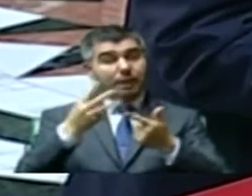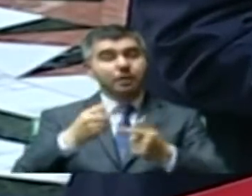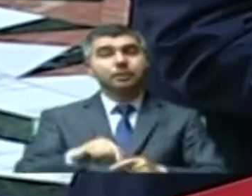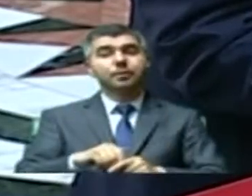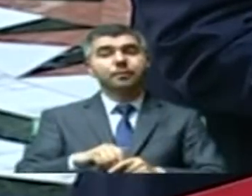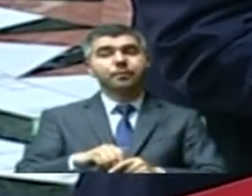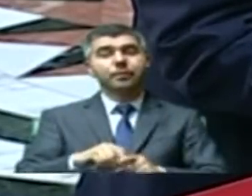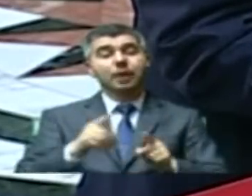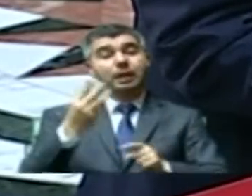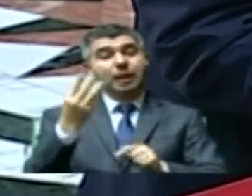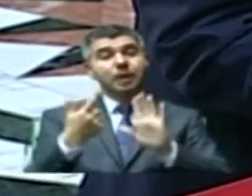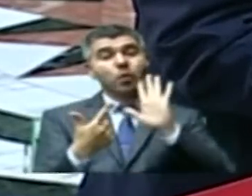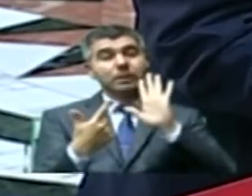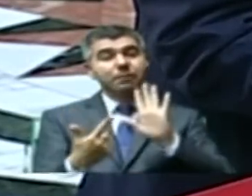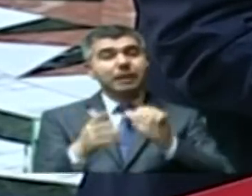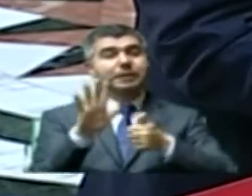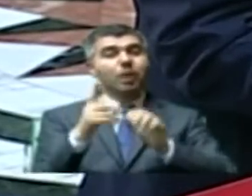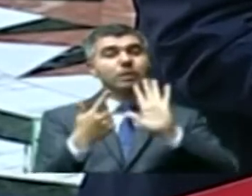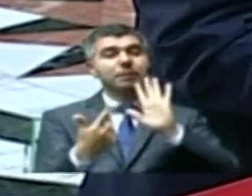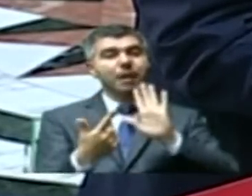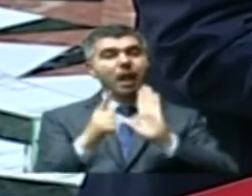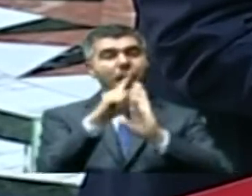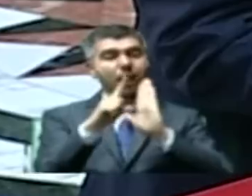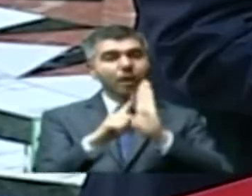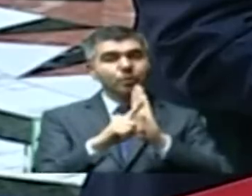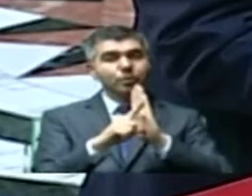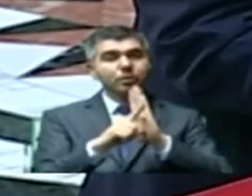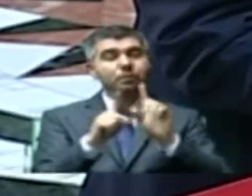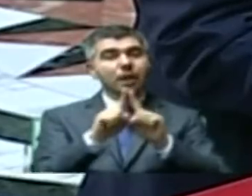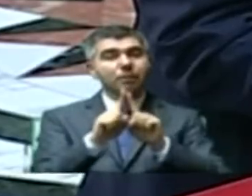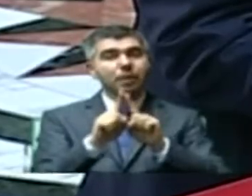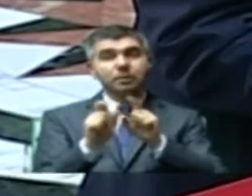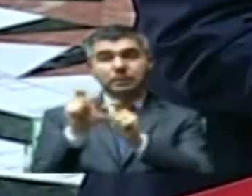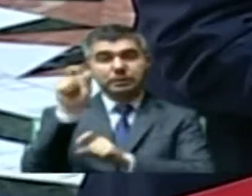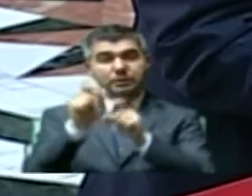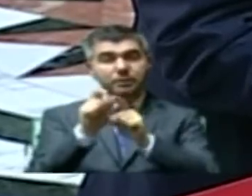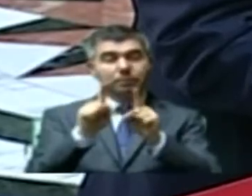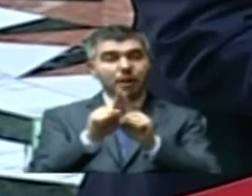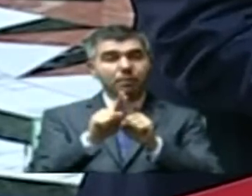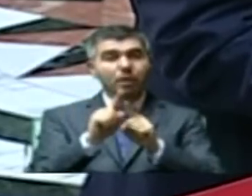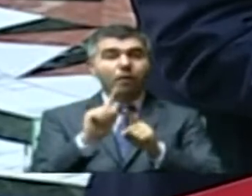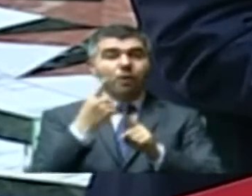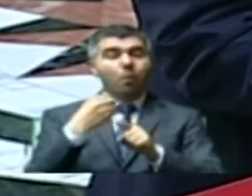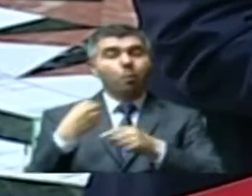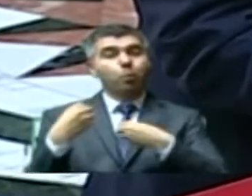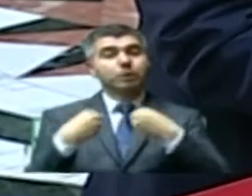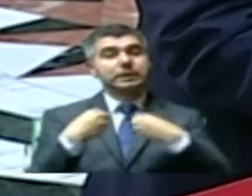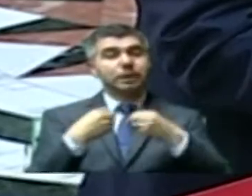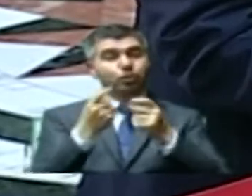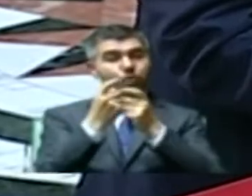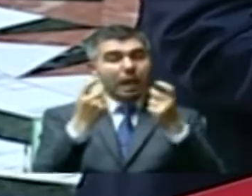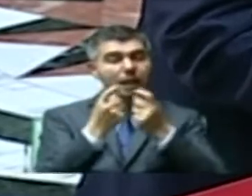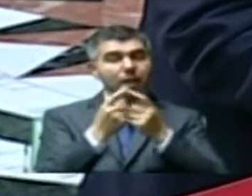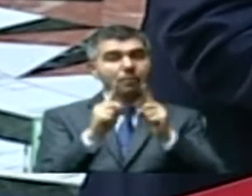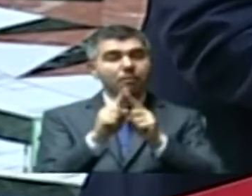المادة 73 و76 نصتا على تسليم الأجير التوصيل عن تصفية كل حساب عند إنهاء العقد لأي سبب